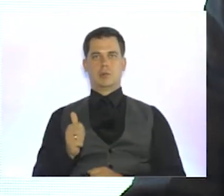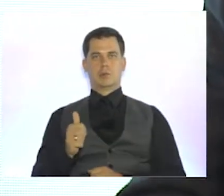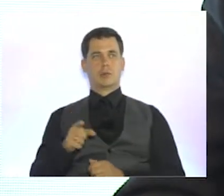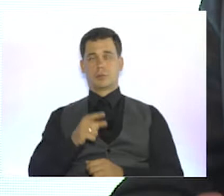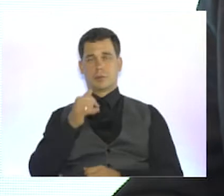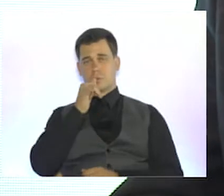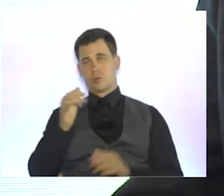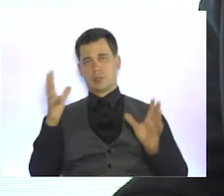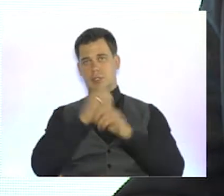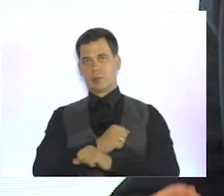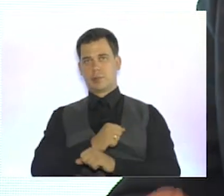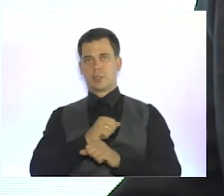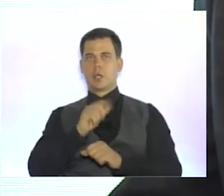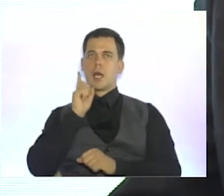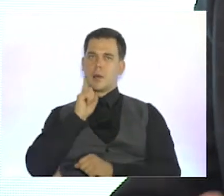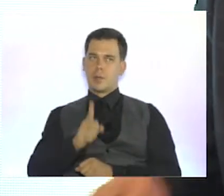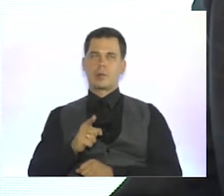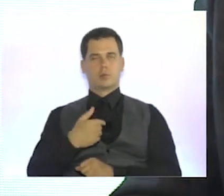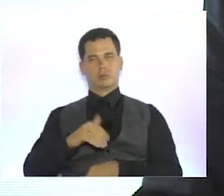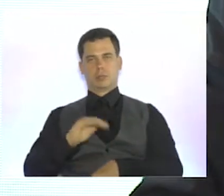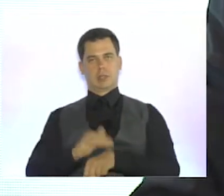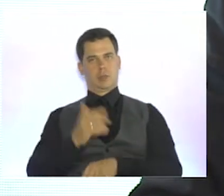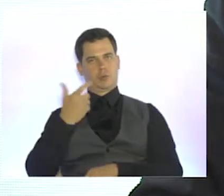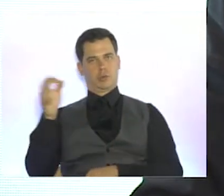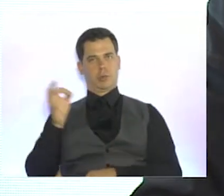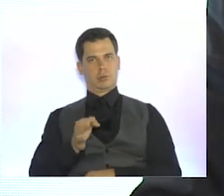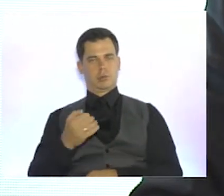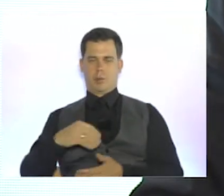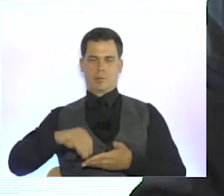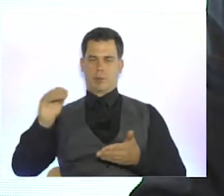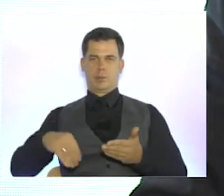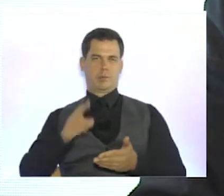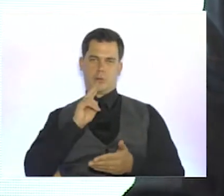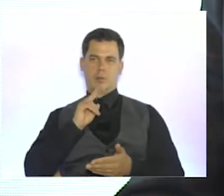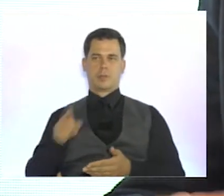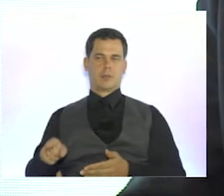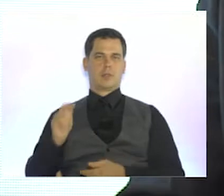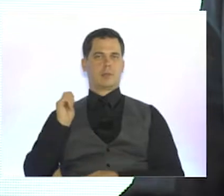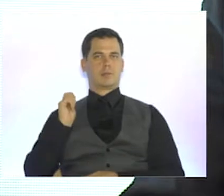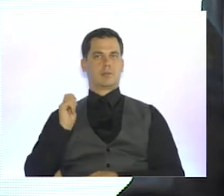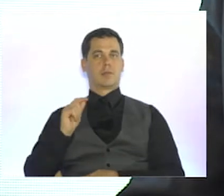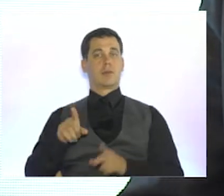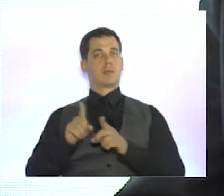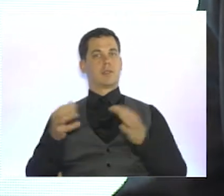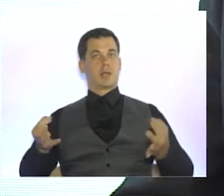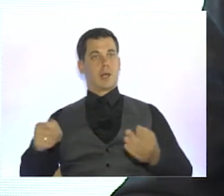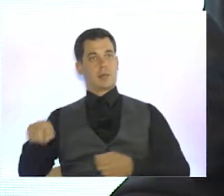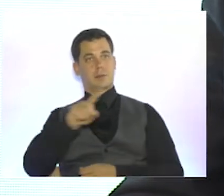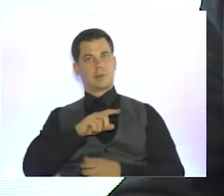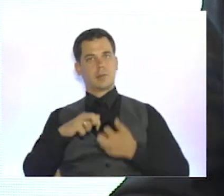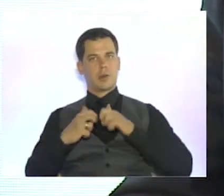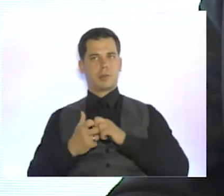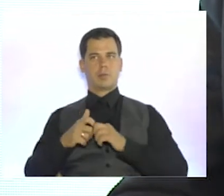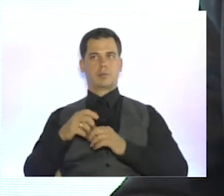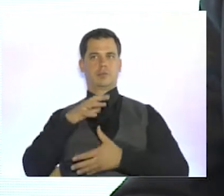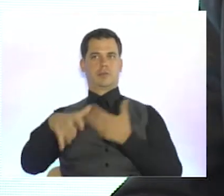zapominać. Natomiast oczywiście pełna zgoda, w 100% podpisuje się pod tym, o czym mówi pani, że współczesnym wyzwaniem współczesnego